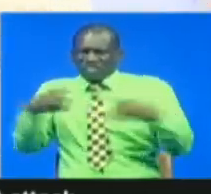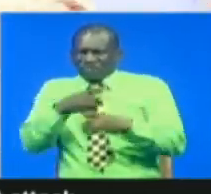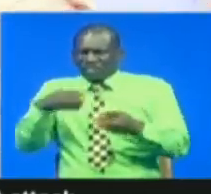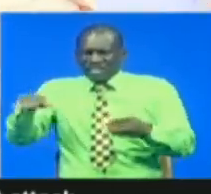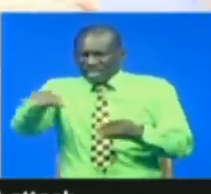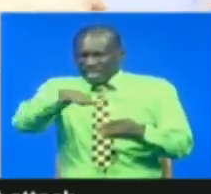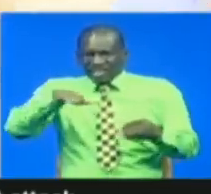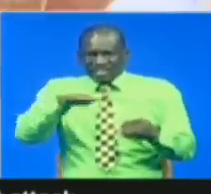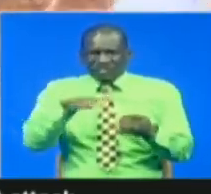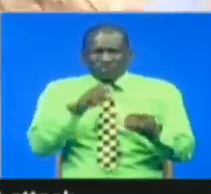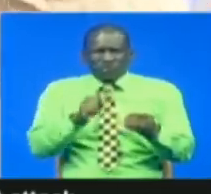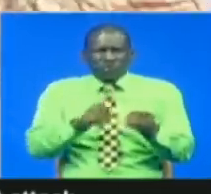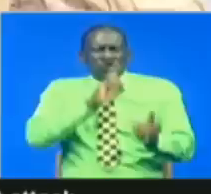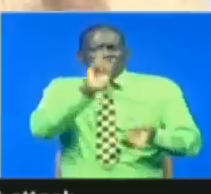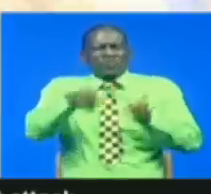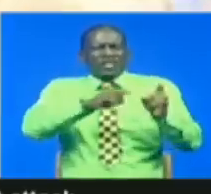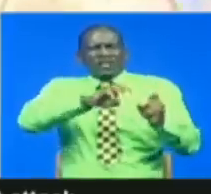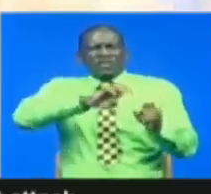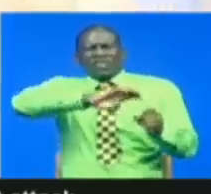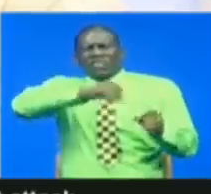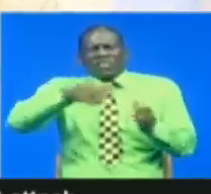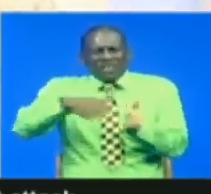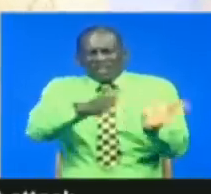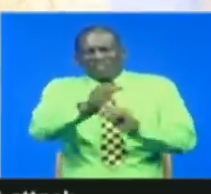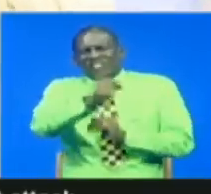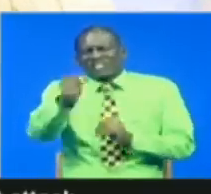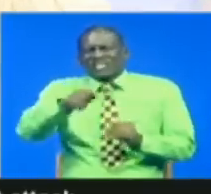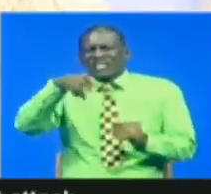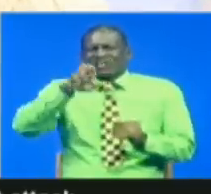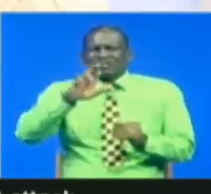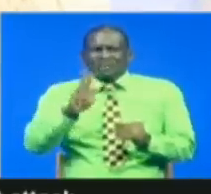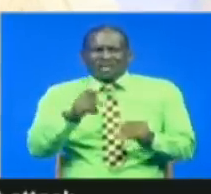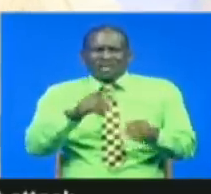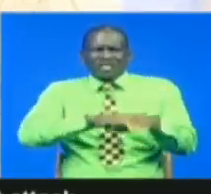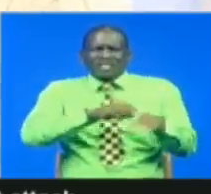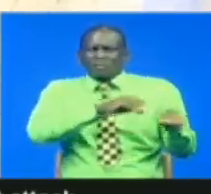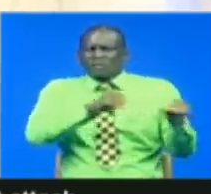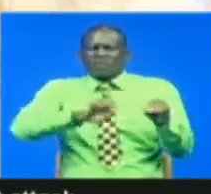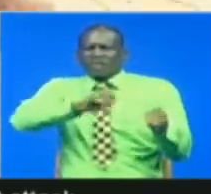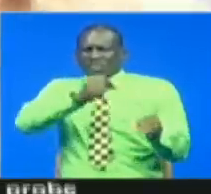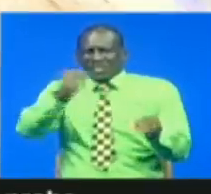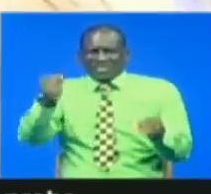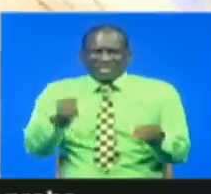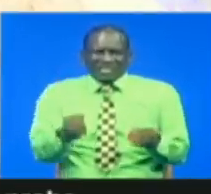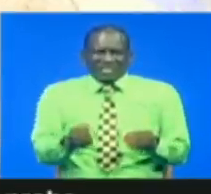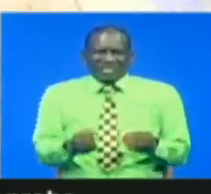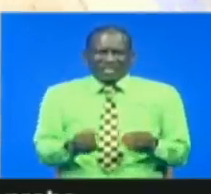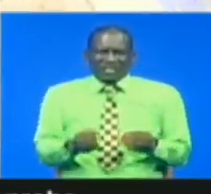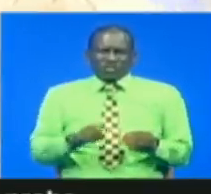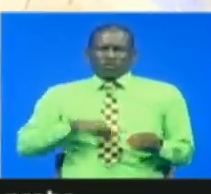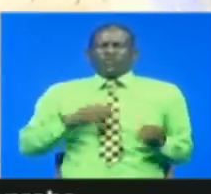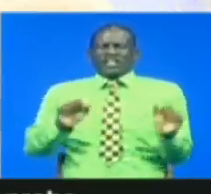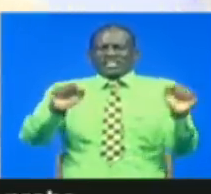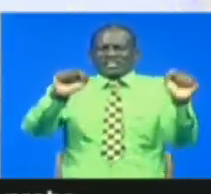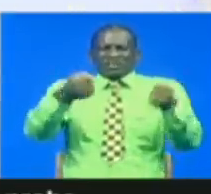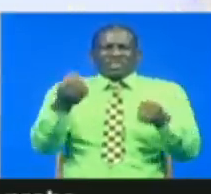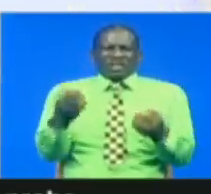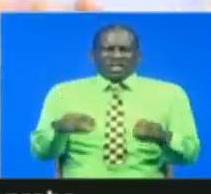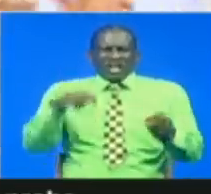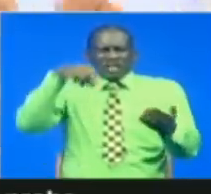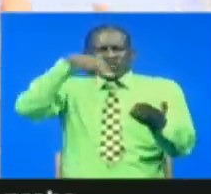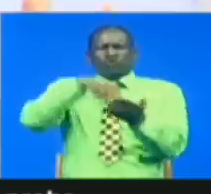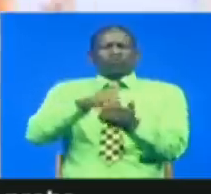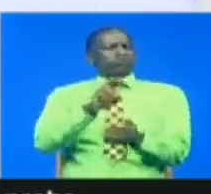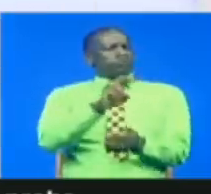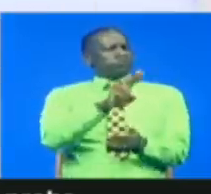pande huu, tukakimbia hadi ngamba pili Riverside Park. Na sasa kufika ngamba pili, ile curiosity tushaona tunikao kwa safe, tukasimama kuangalia nyuma,